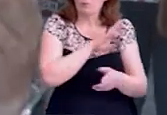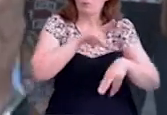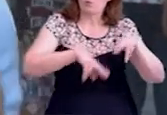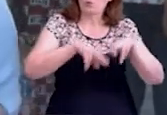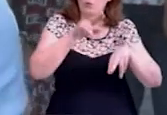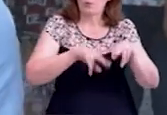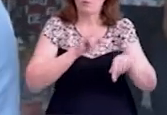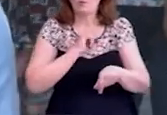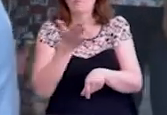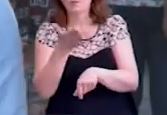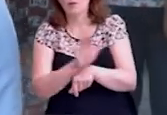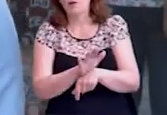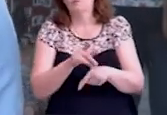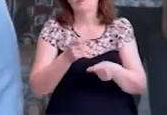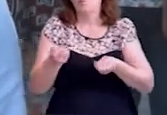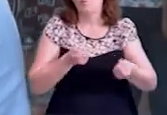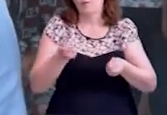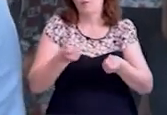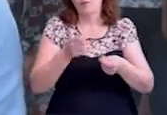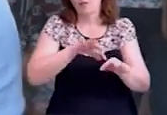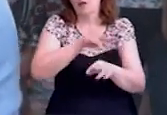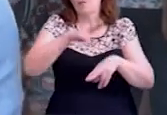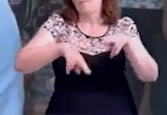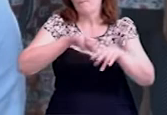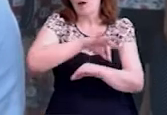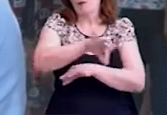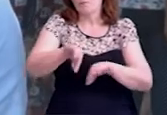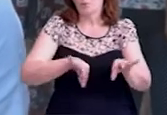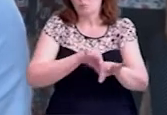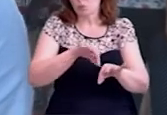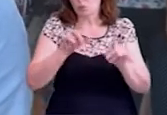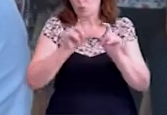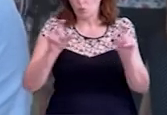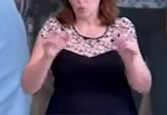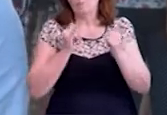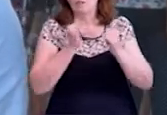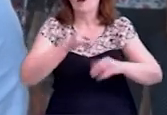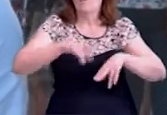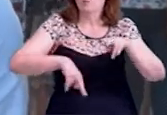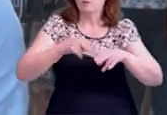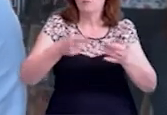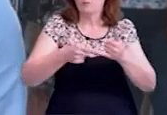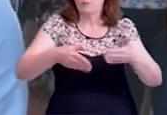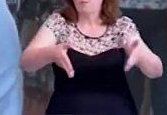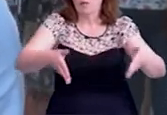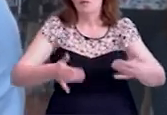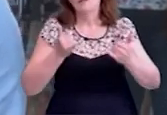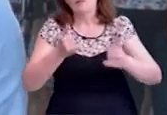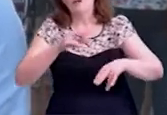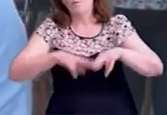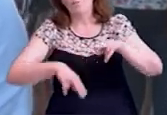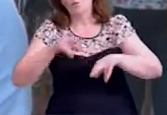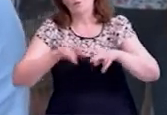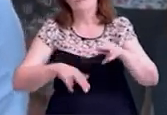затверджені і наказом управління архітектури містобудівної міської ради, сказано, що для будівництва земельна ділянка предназначена для будівництва